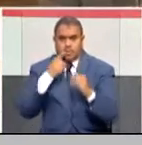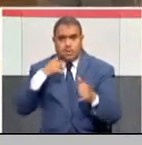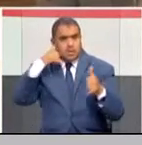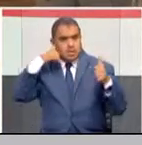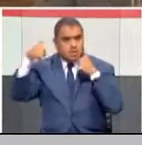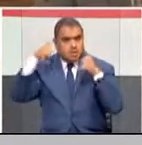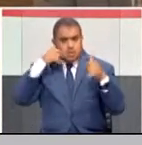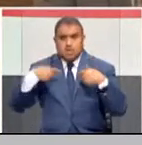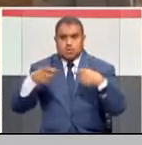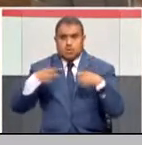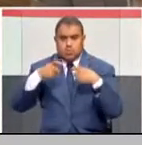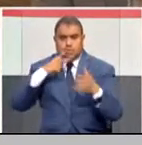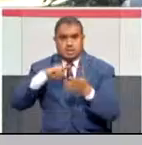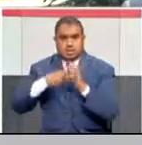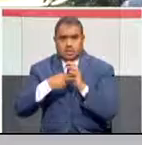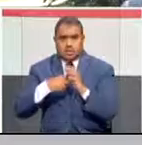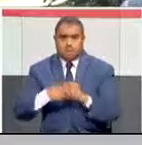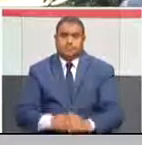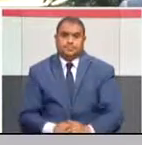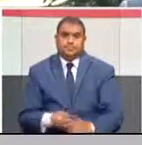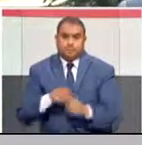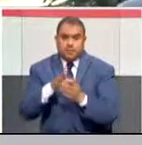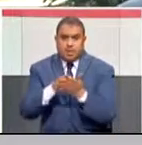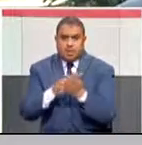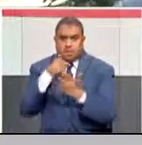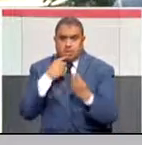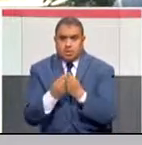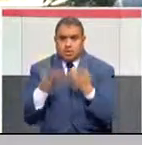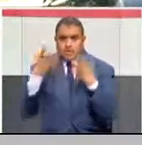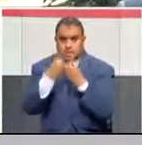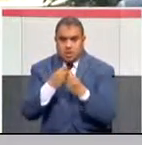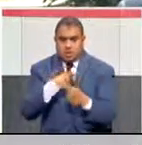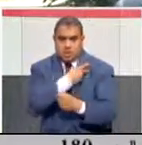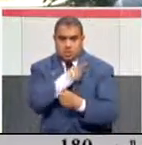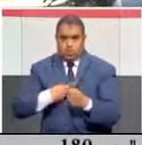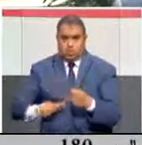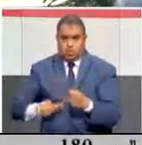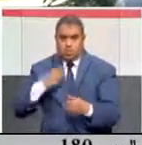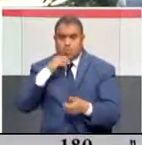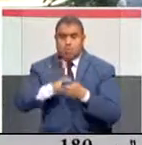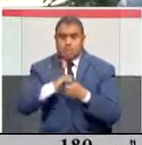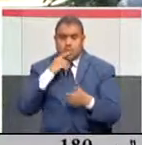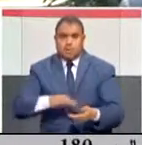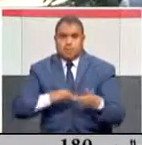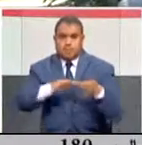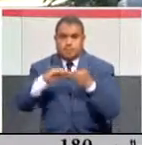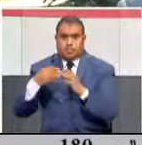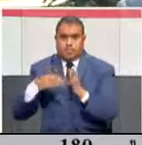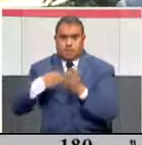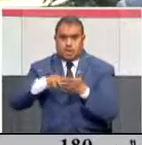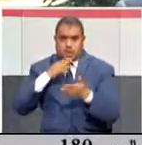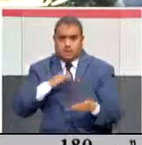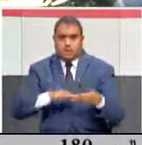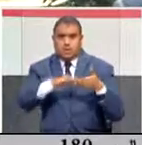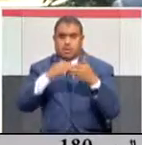الاتصالات وتكنولوجيا المعلومات. احنا كنا بادئين بتعاون حكومي في بعض المجالات، ودلوقتي بناخد هذا التعاون